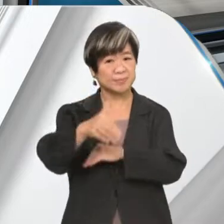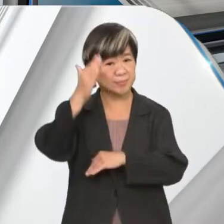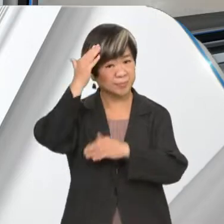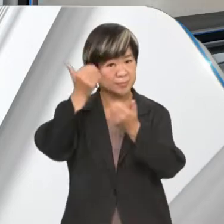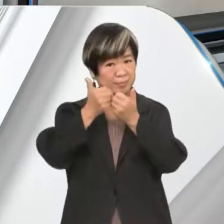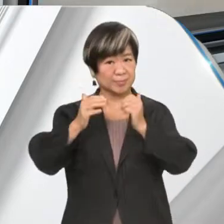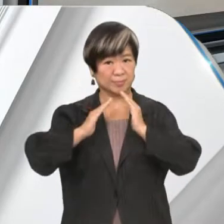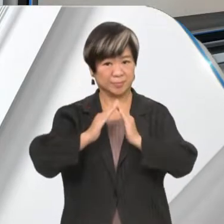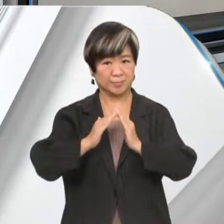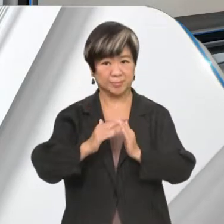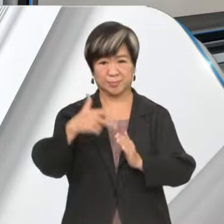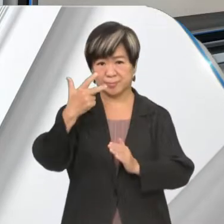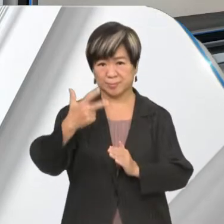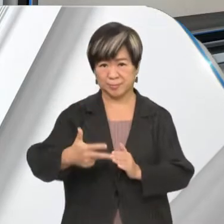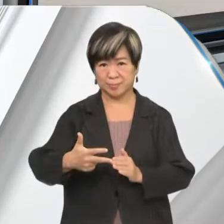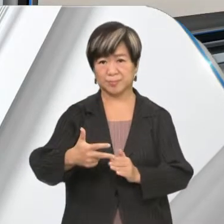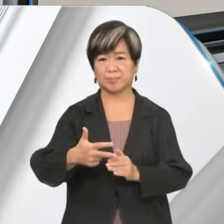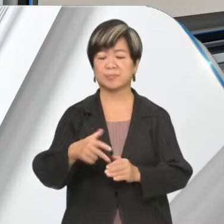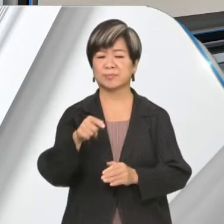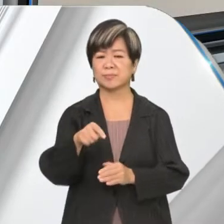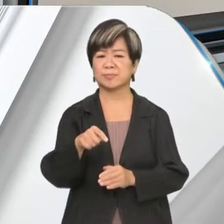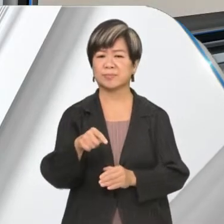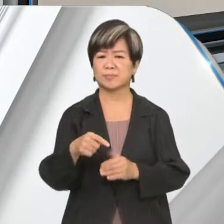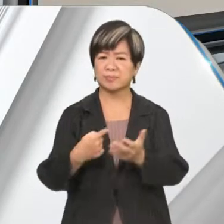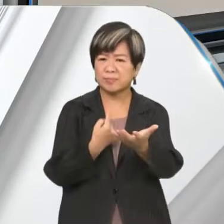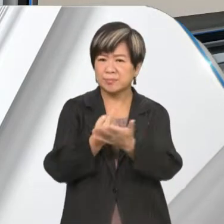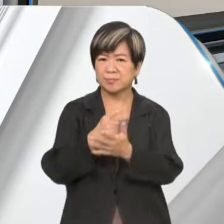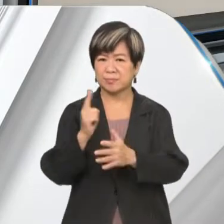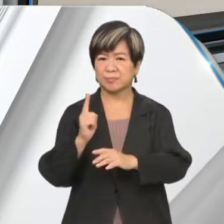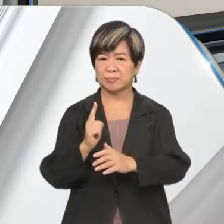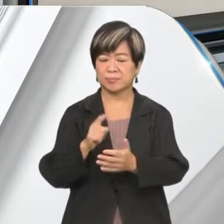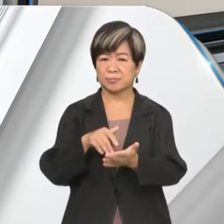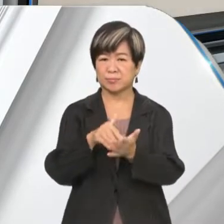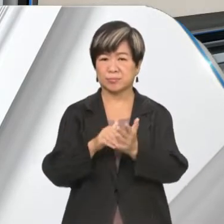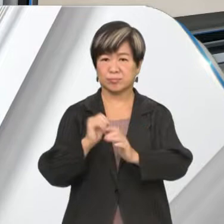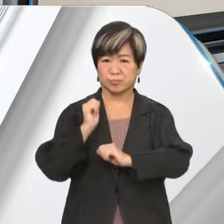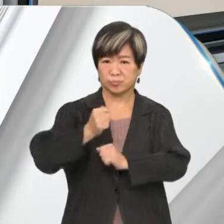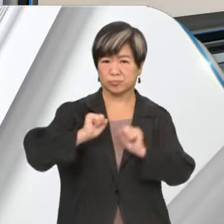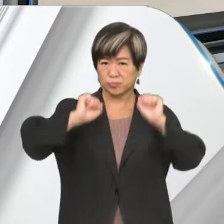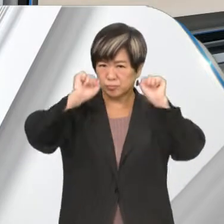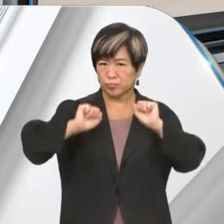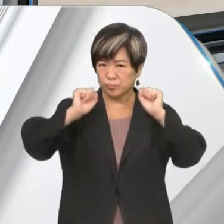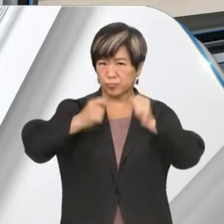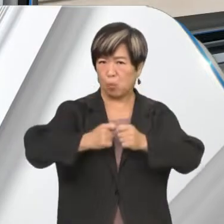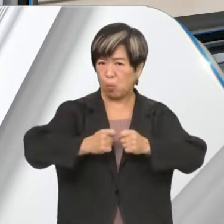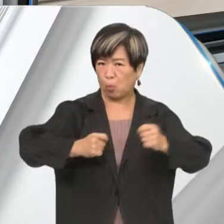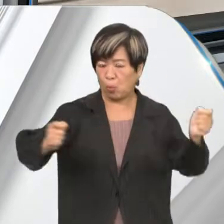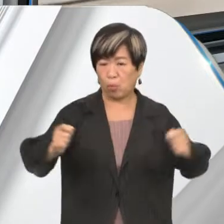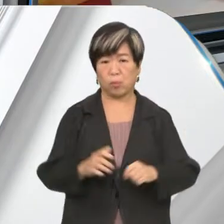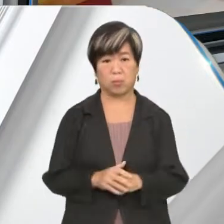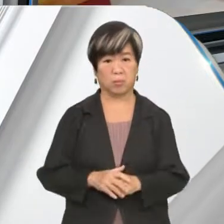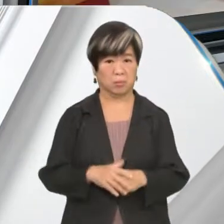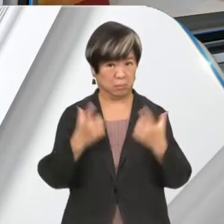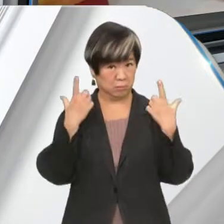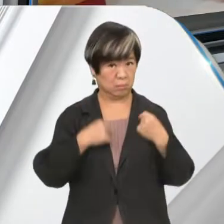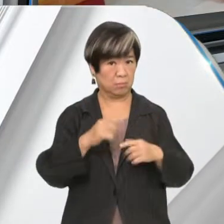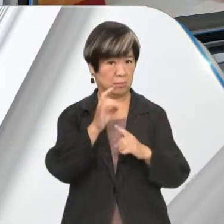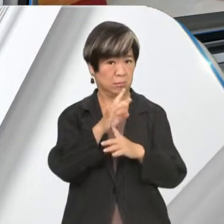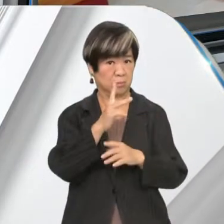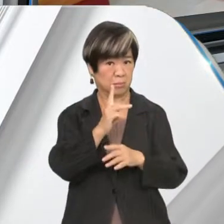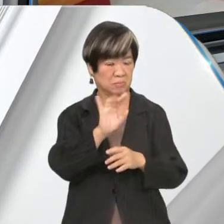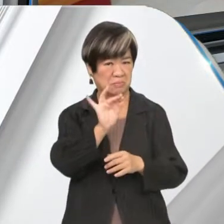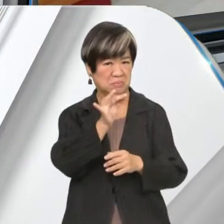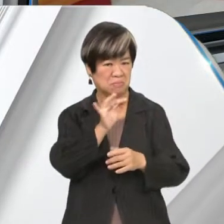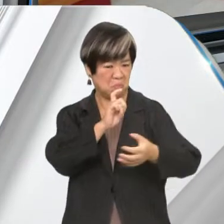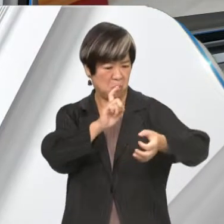苗栗县头份新人的齐思俊，今日由水源通举行宴呢。行人正安呢，同足科包办宴